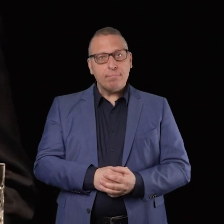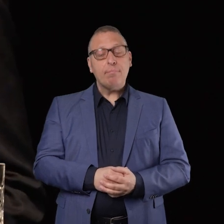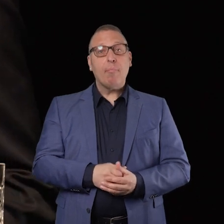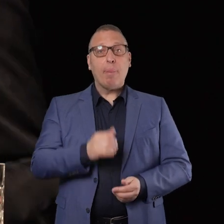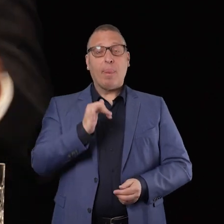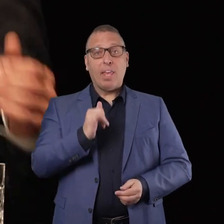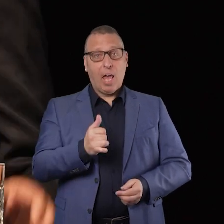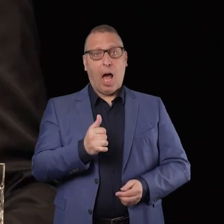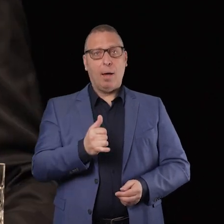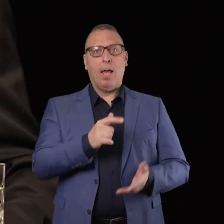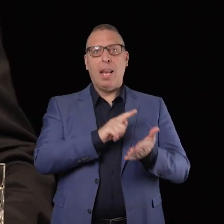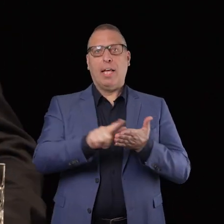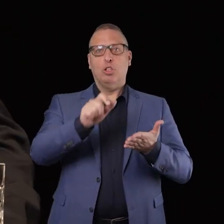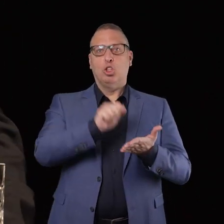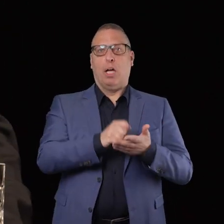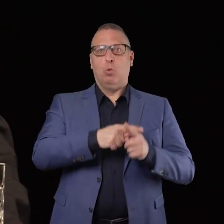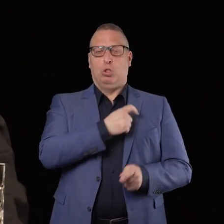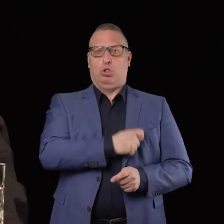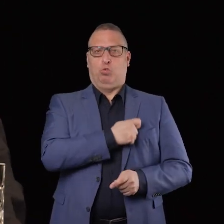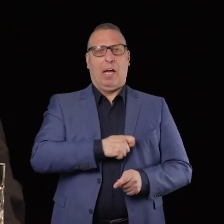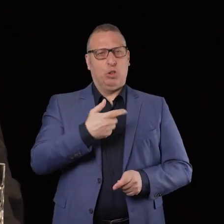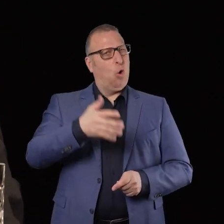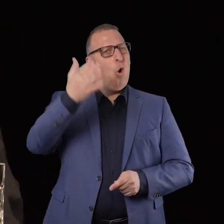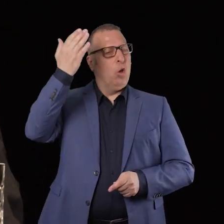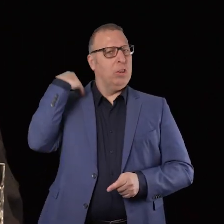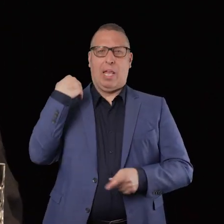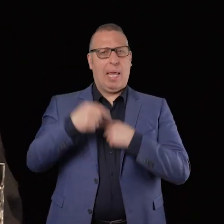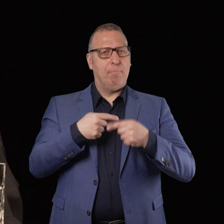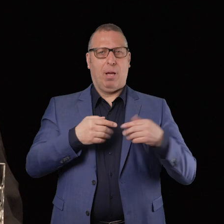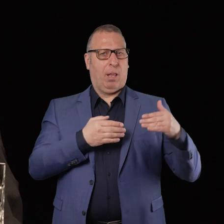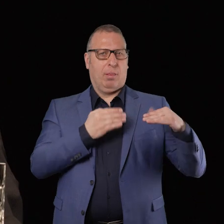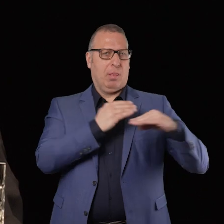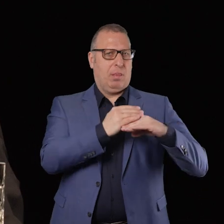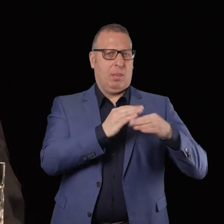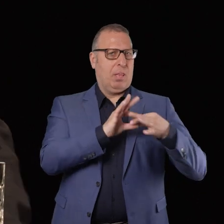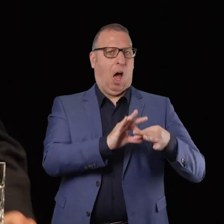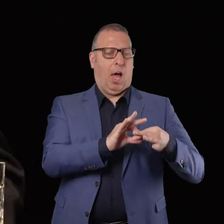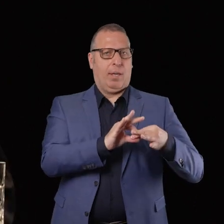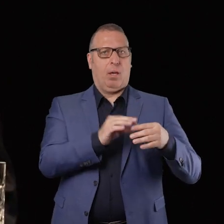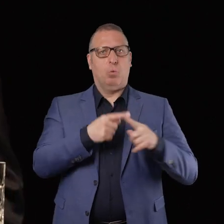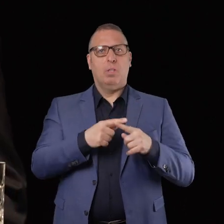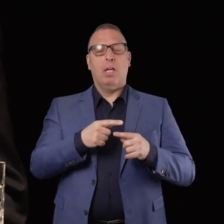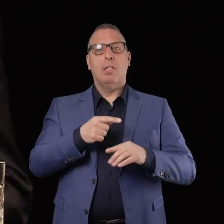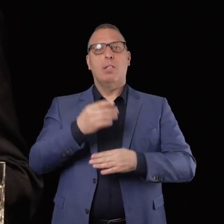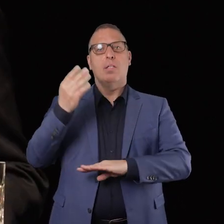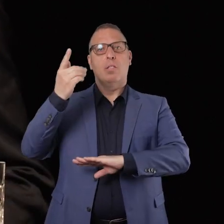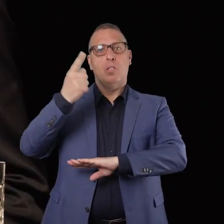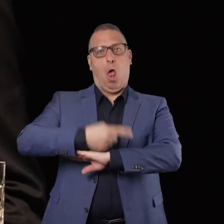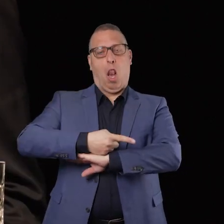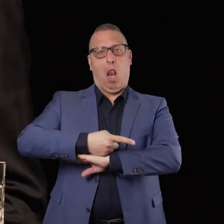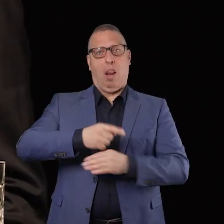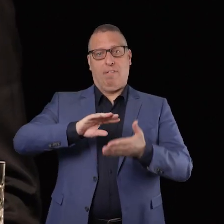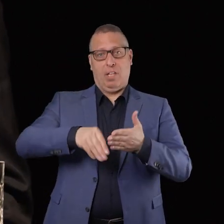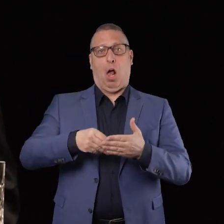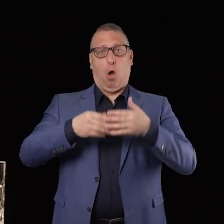Ja, Liechtenstein und die Schweiz waren sich schon immer nah. Und der Zollvertrag, das wir heute